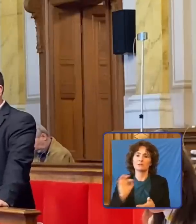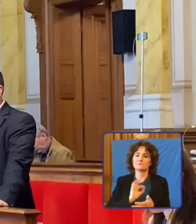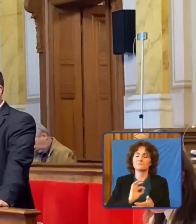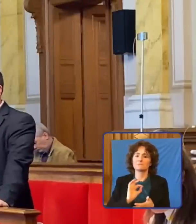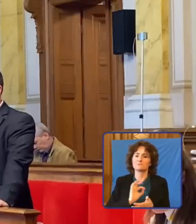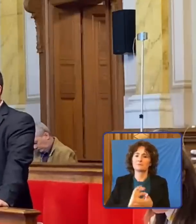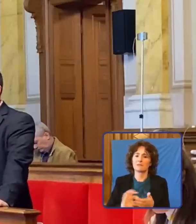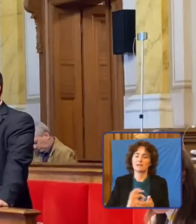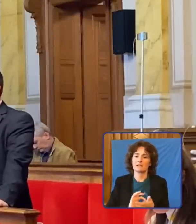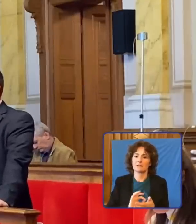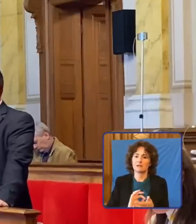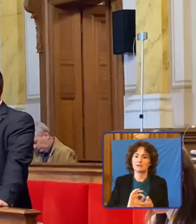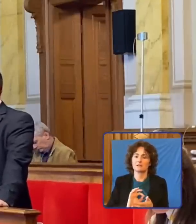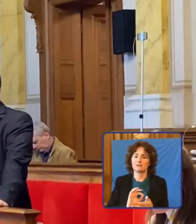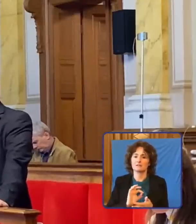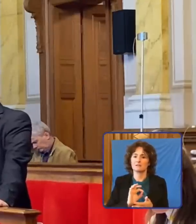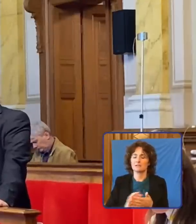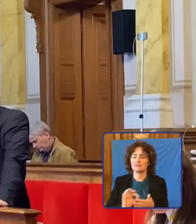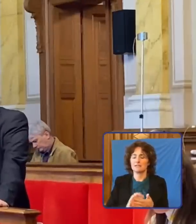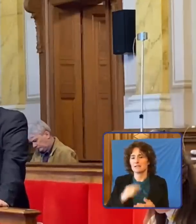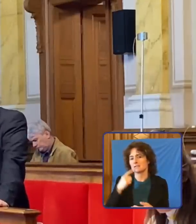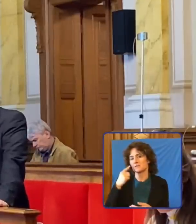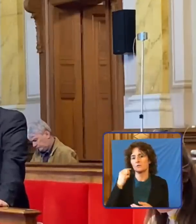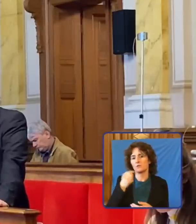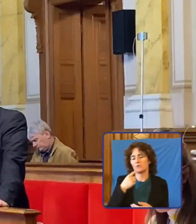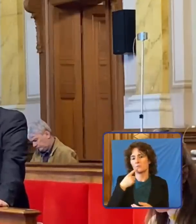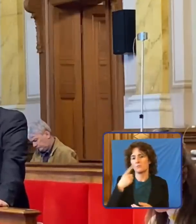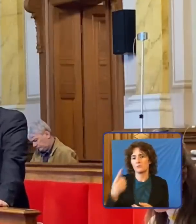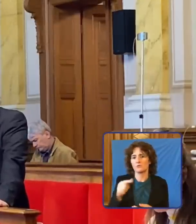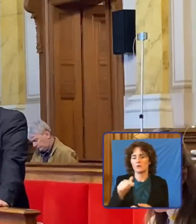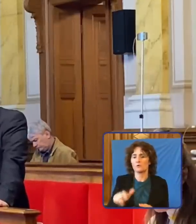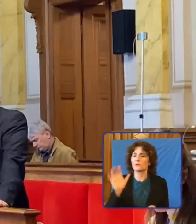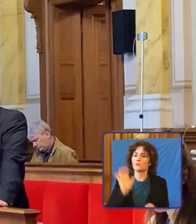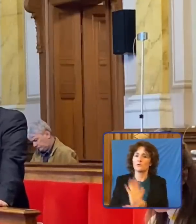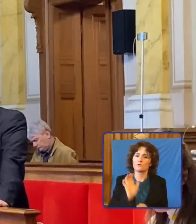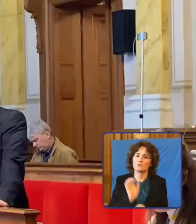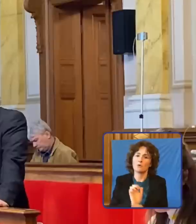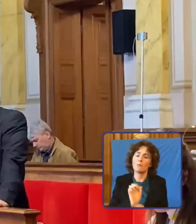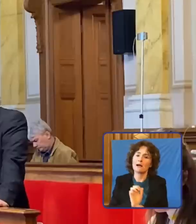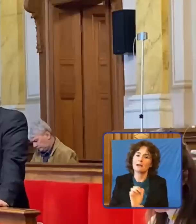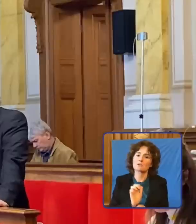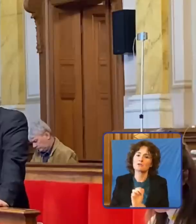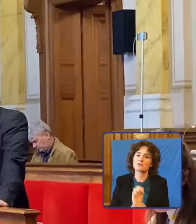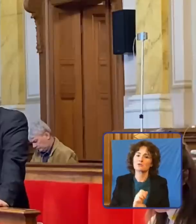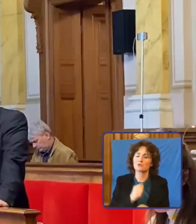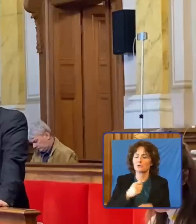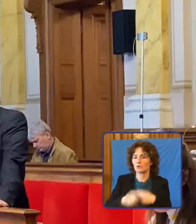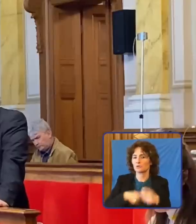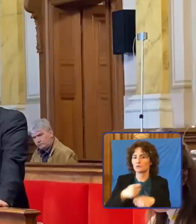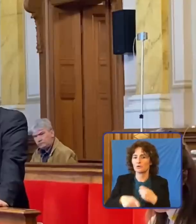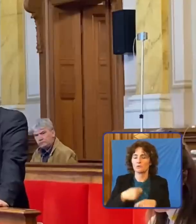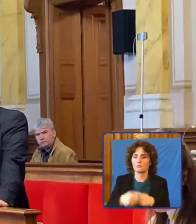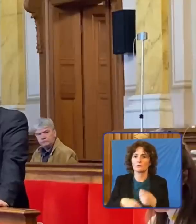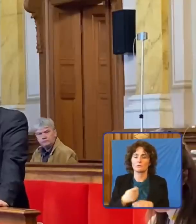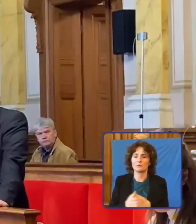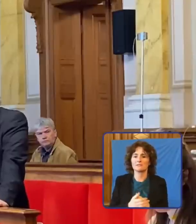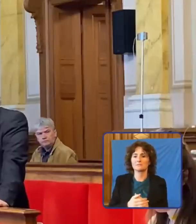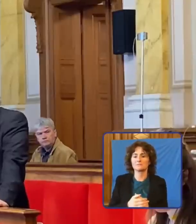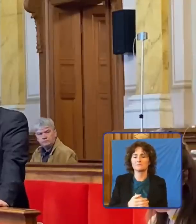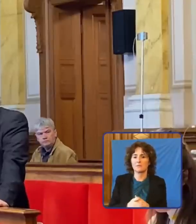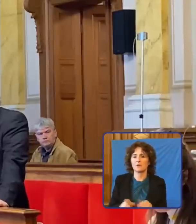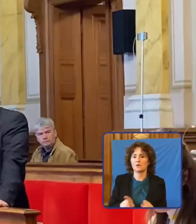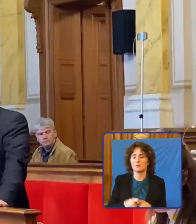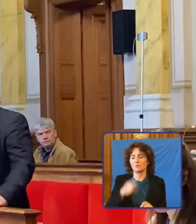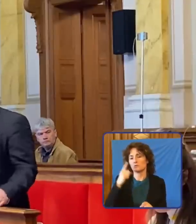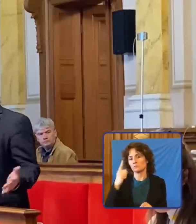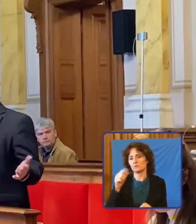hogy nyomást gyakorolt volna rá. Ennek értelmezésében azzal segítenék, hogy amennyire én tudom, a volt jegyző úrnak nincsenek bukott perei hazugságért,